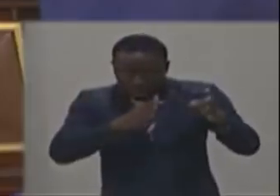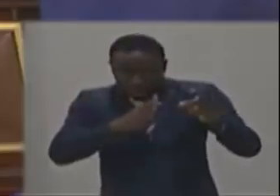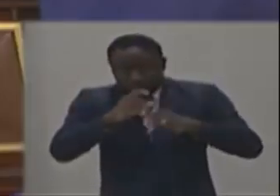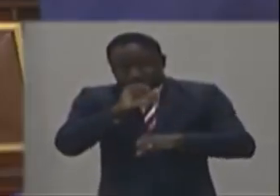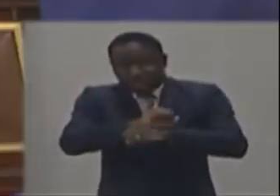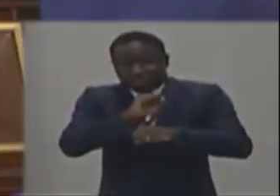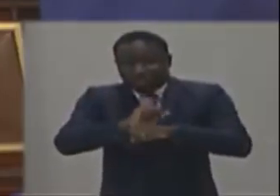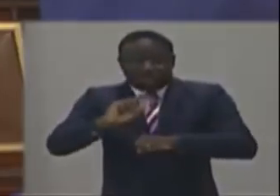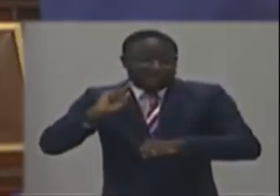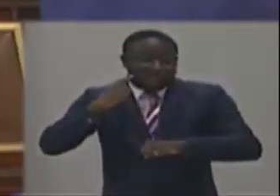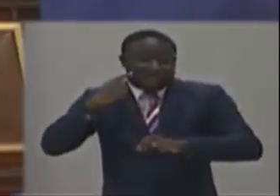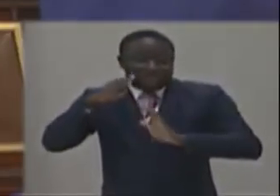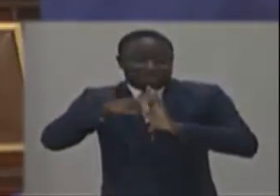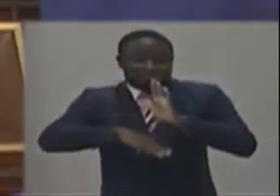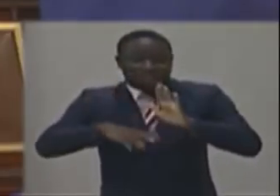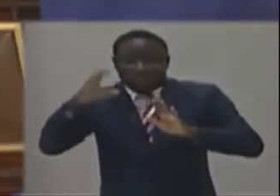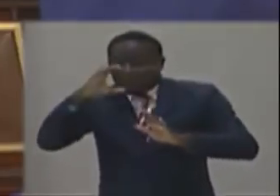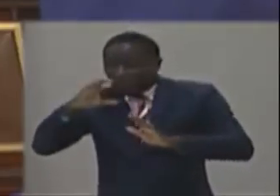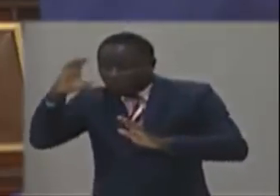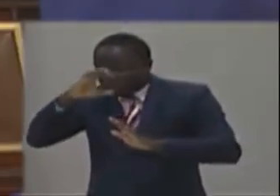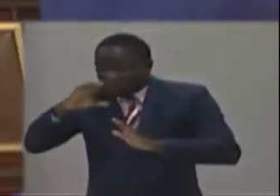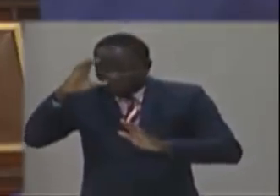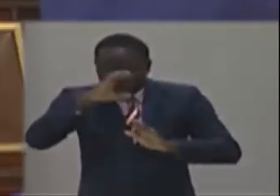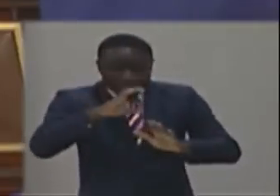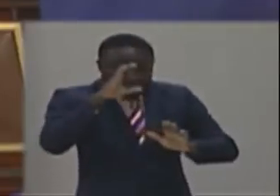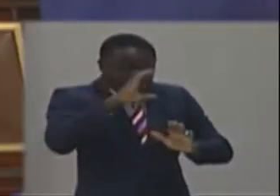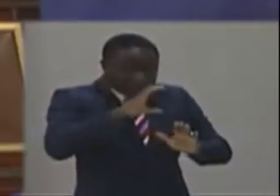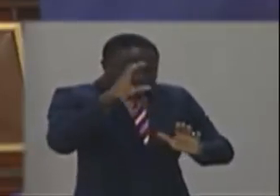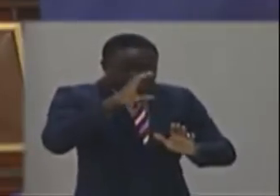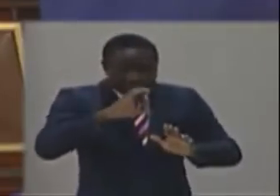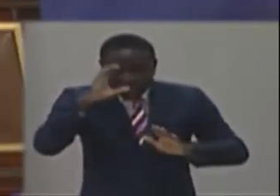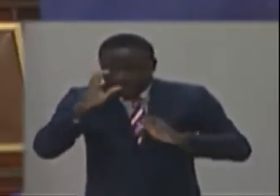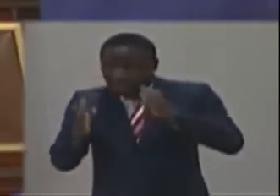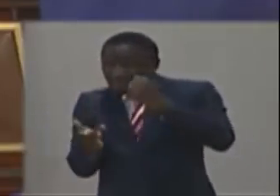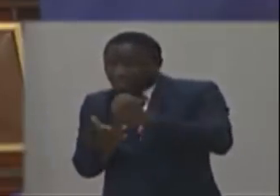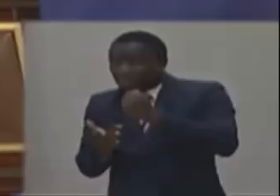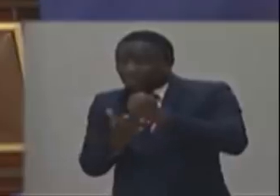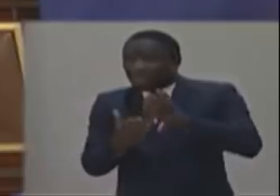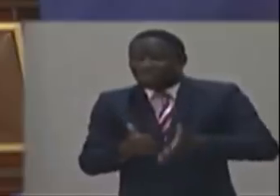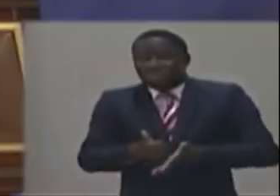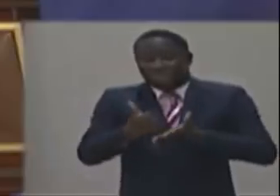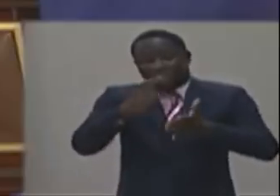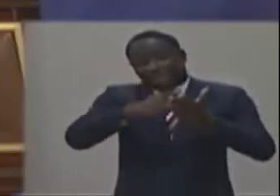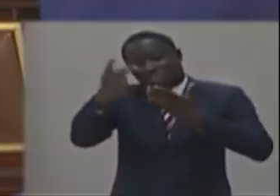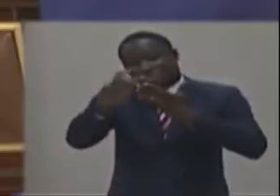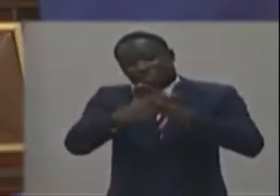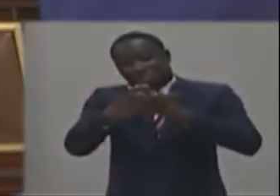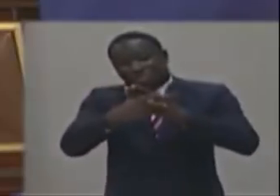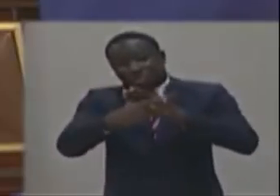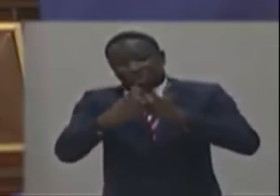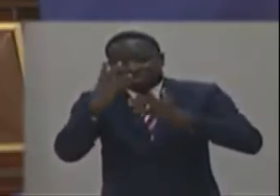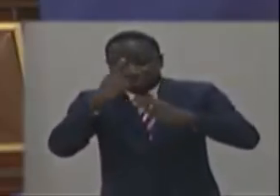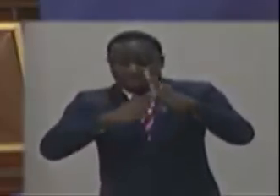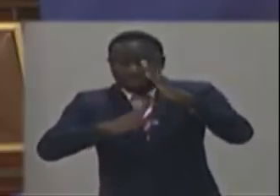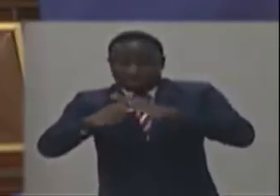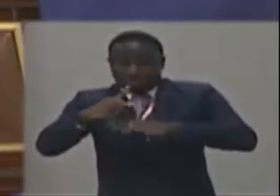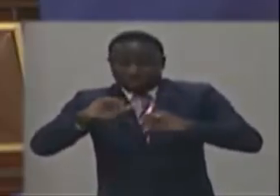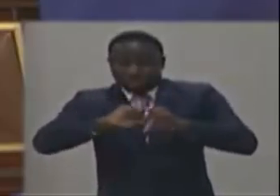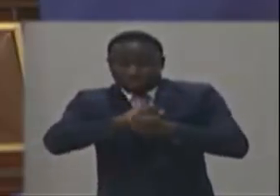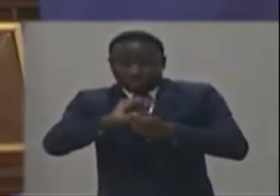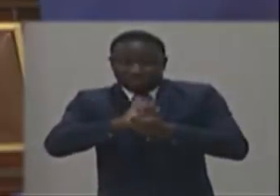qui travaille sérieusement dans chercher développer technologie qui ca aider dans programme prévention dans cadre COVID-19